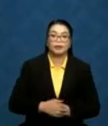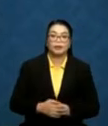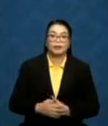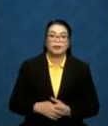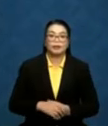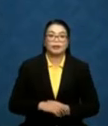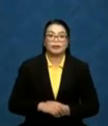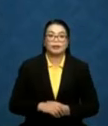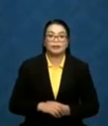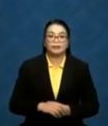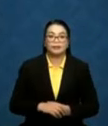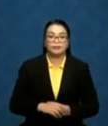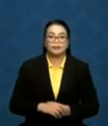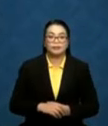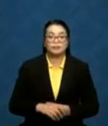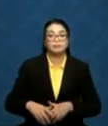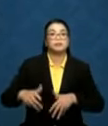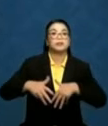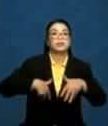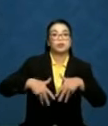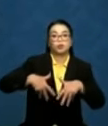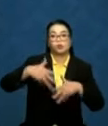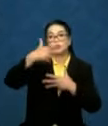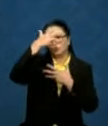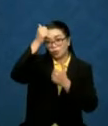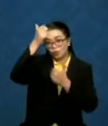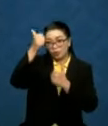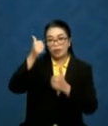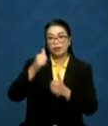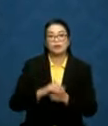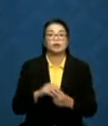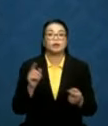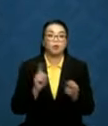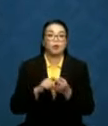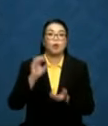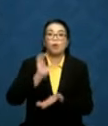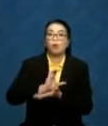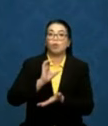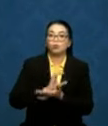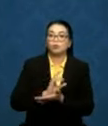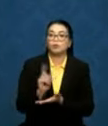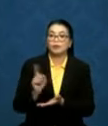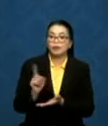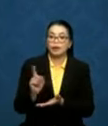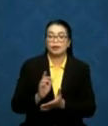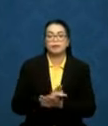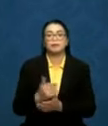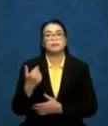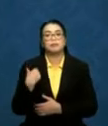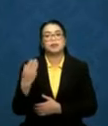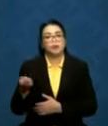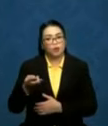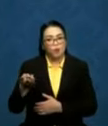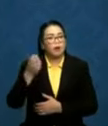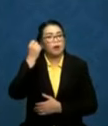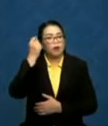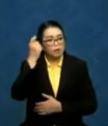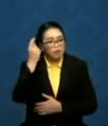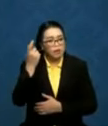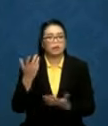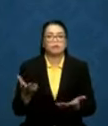มยพี่น้องประชาชนสนใจมากแต่กองทุนท่านอาจจะมีน้อยเข้าใจ